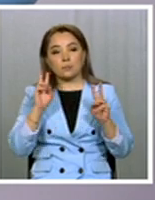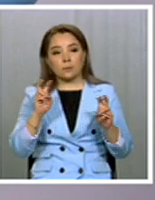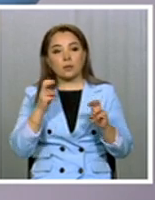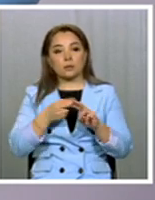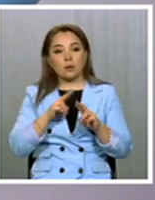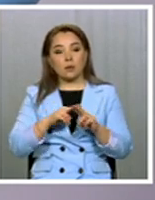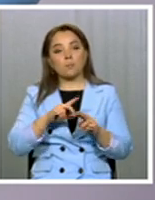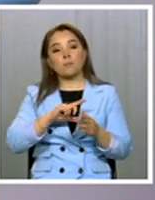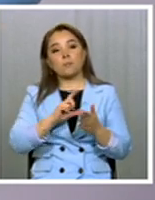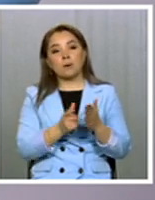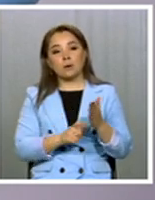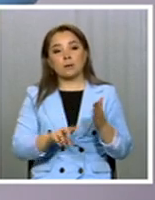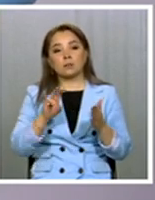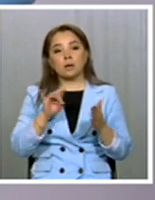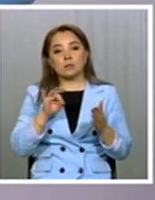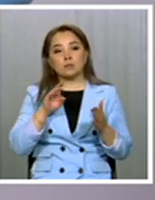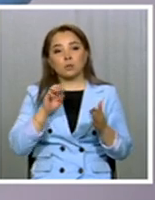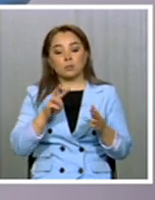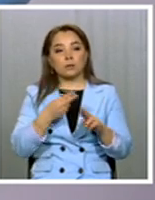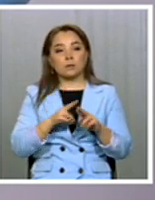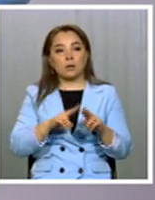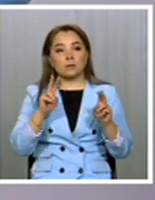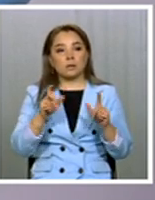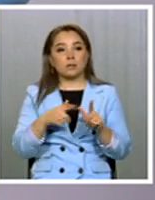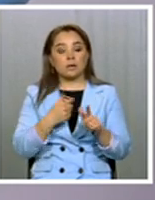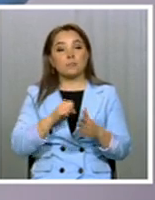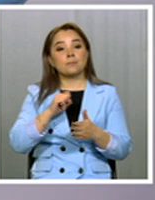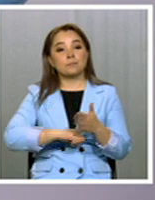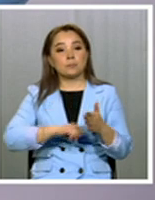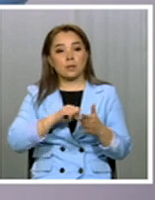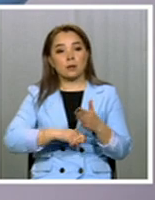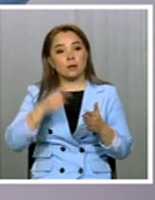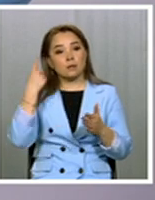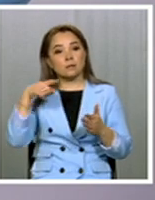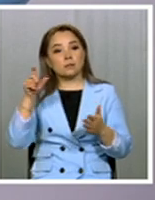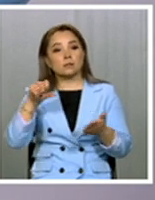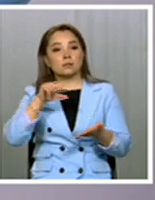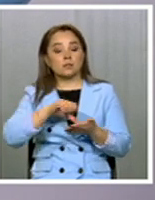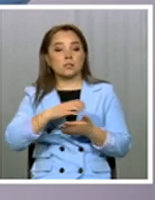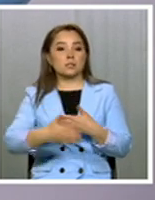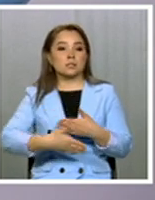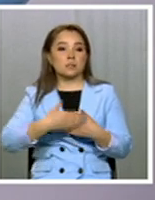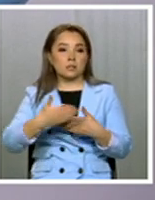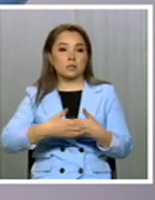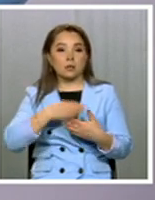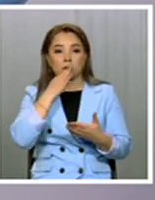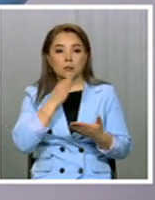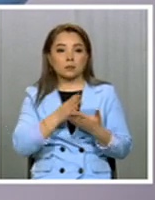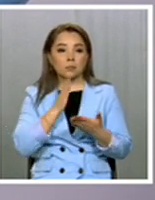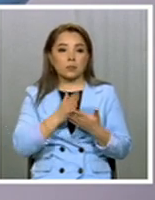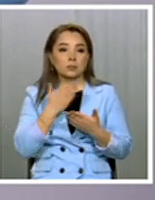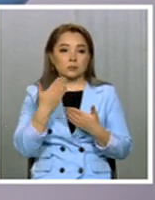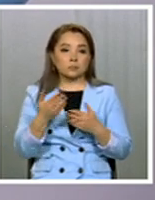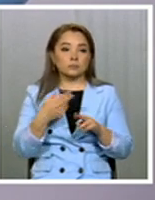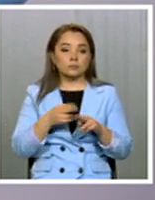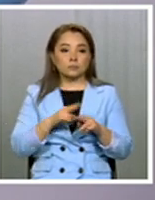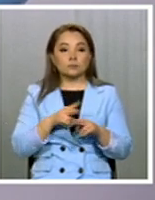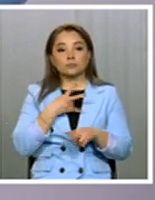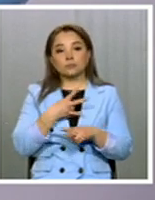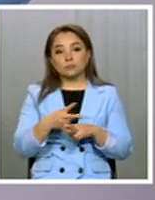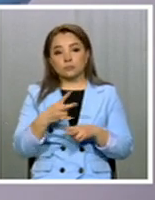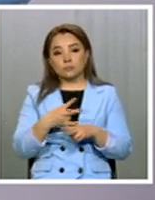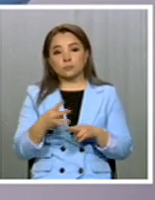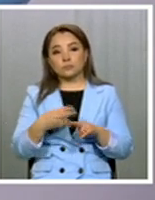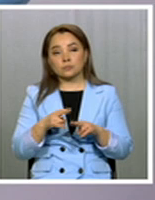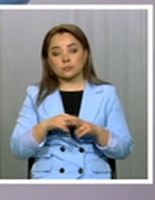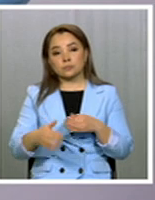Поэманы Нарынқым зауалы деп атау себебі ақын Нарынқым жазасын айтқысы келген. Зауал дегеніміз